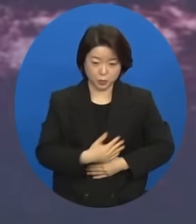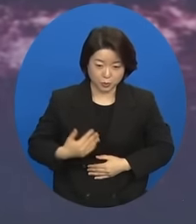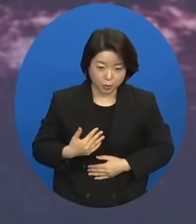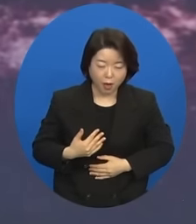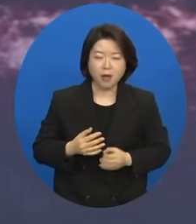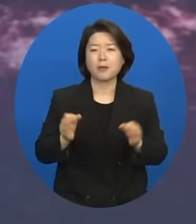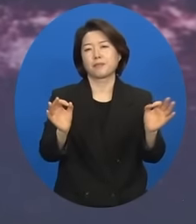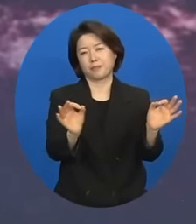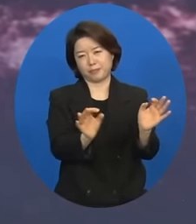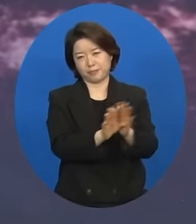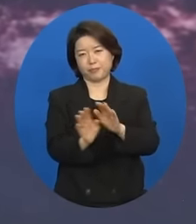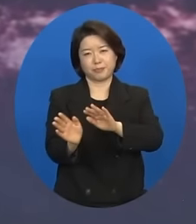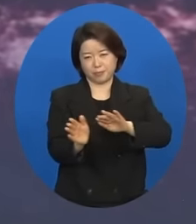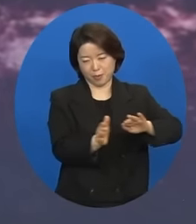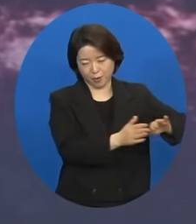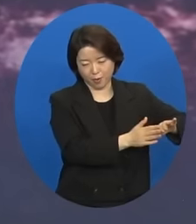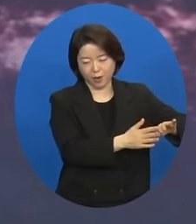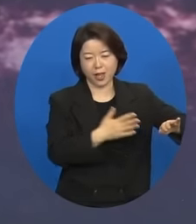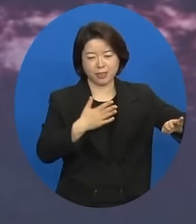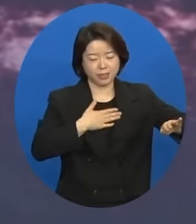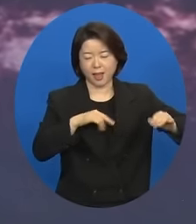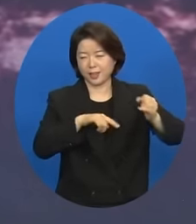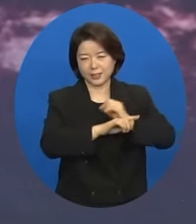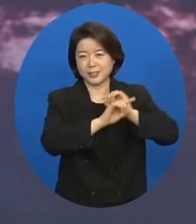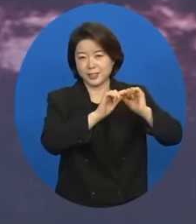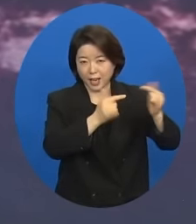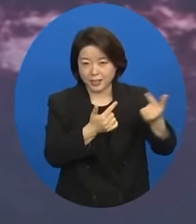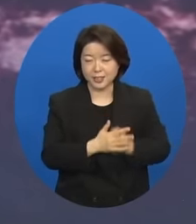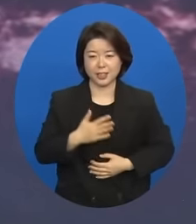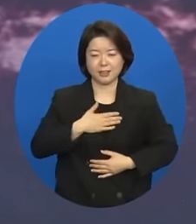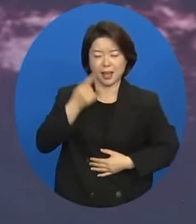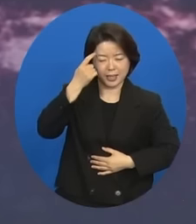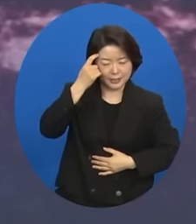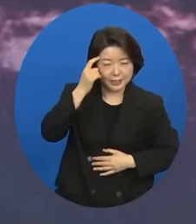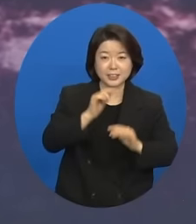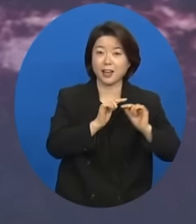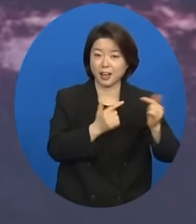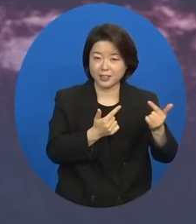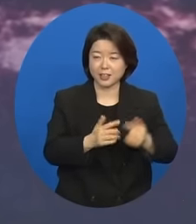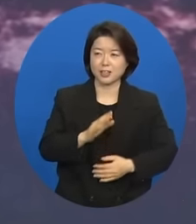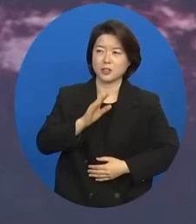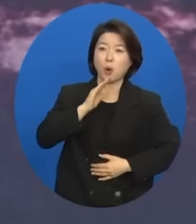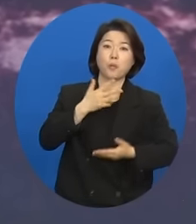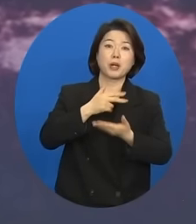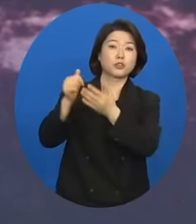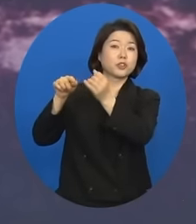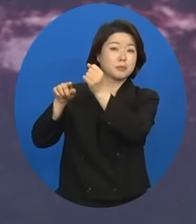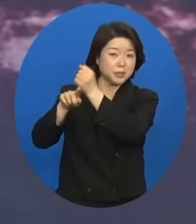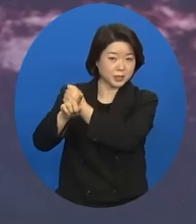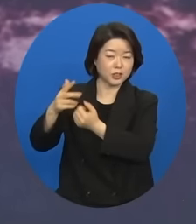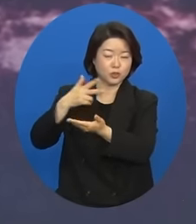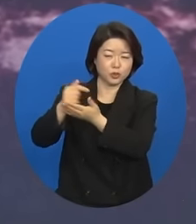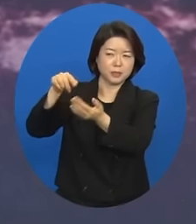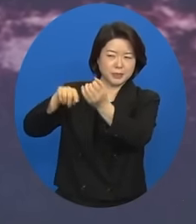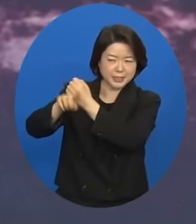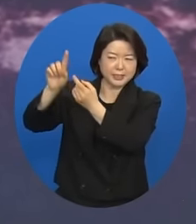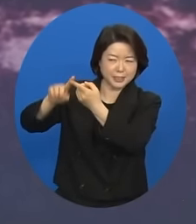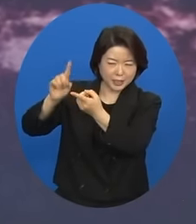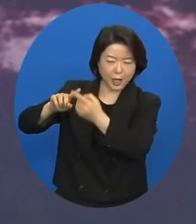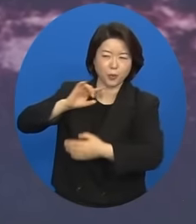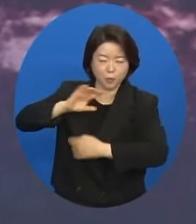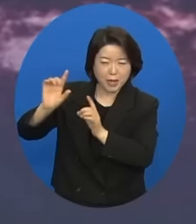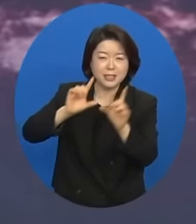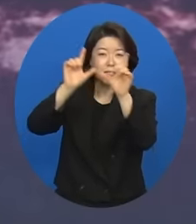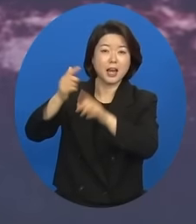사라지고 정말 이제 나의 뜻이 아니라 나의 의지가 아니라 정말 주님의 뜻과 주님의 뜻대로만 살아갈 수